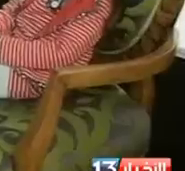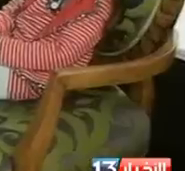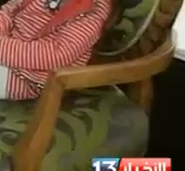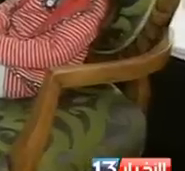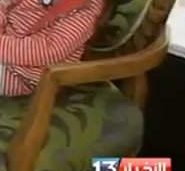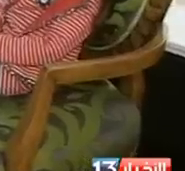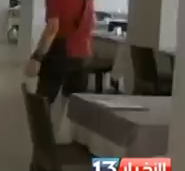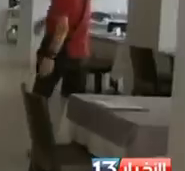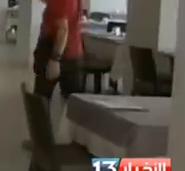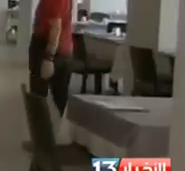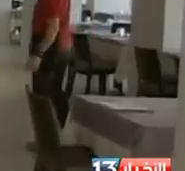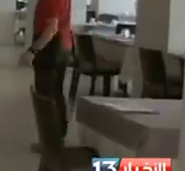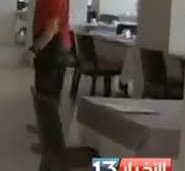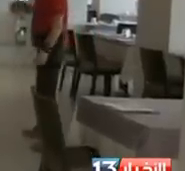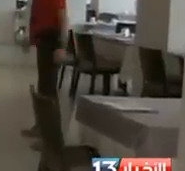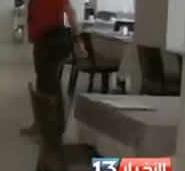تعاسه مهمه